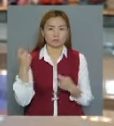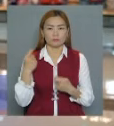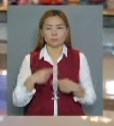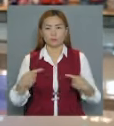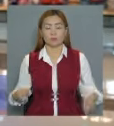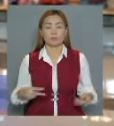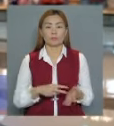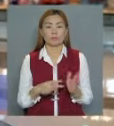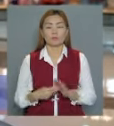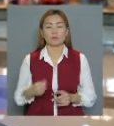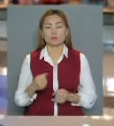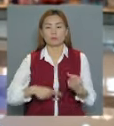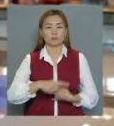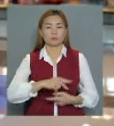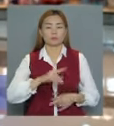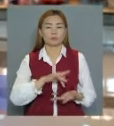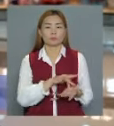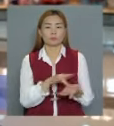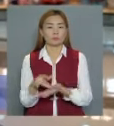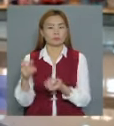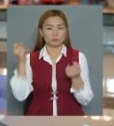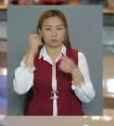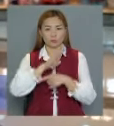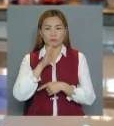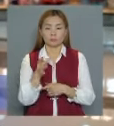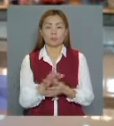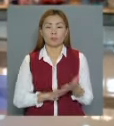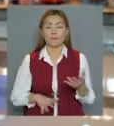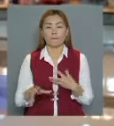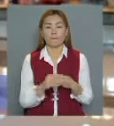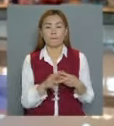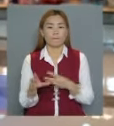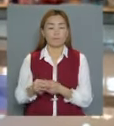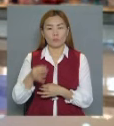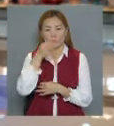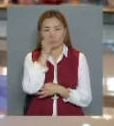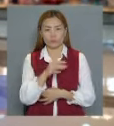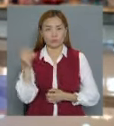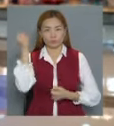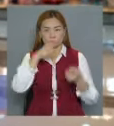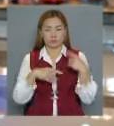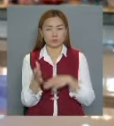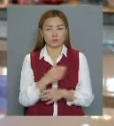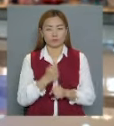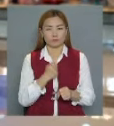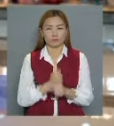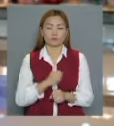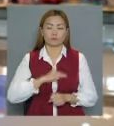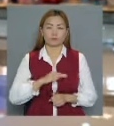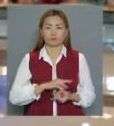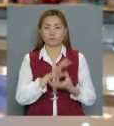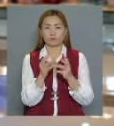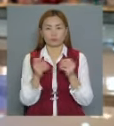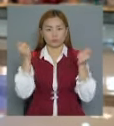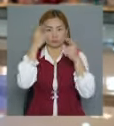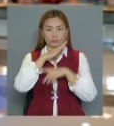сияқты бағыттардағы өнеркәсіптерді аралап таныспақпыз. Сонымен қатар әріптестерімізбен тәжірибе алмасып, балық өндіру, өңдеу сияқты жұмыстармен